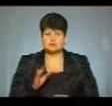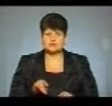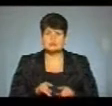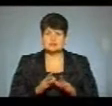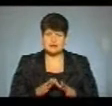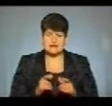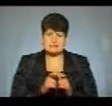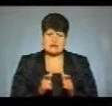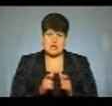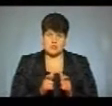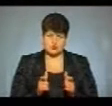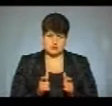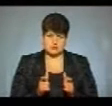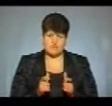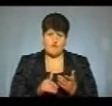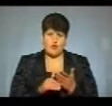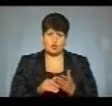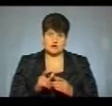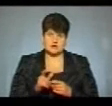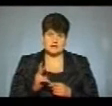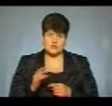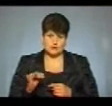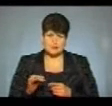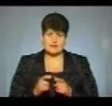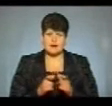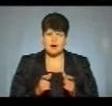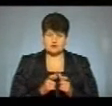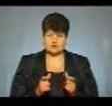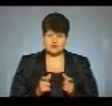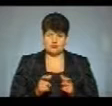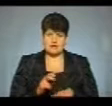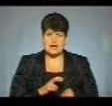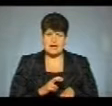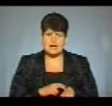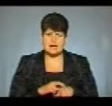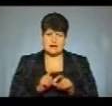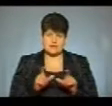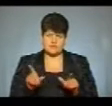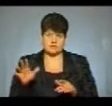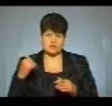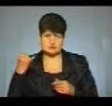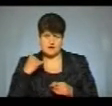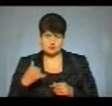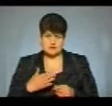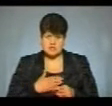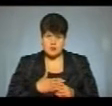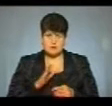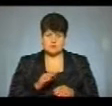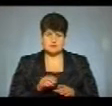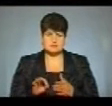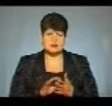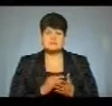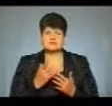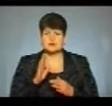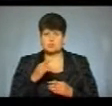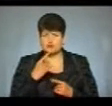з карточки волонтерської цієї і на карточку лікарів. Вони будуть зв'язуватися з нами, і ми будемо зразу, скільки вони